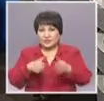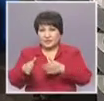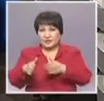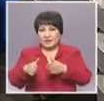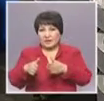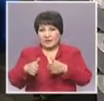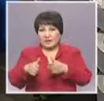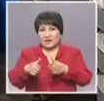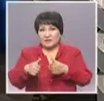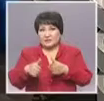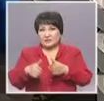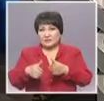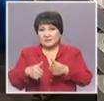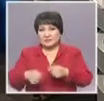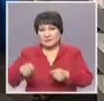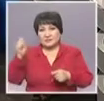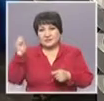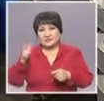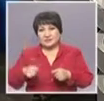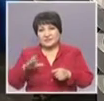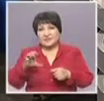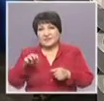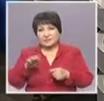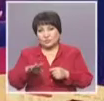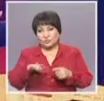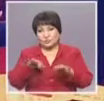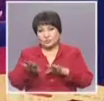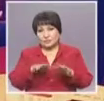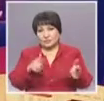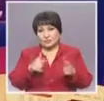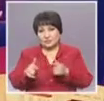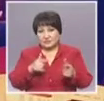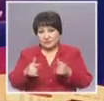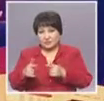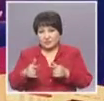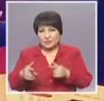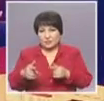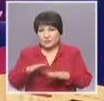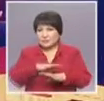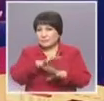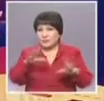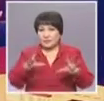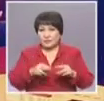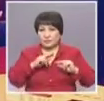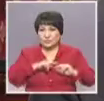жарыс өткізуге ол жағы да дайын болып мінекей осы құрылыстардың барлығы басталып кетті.